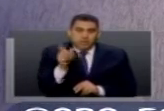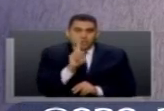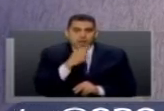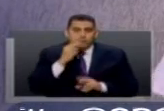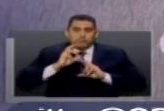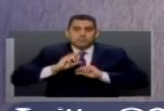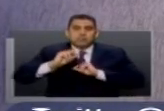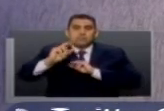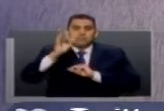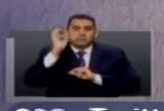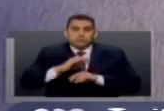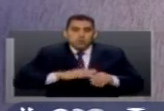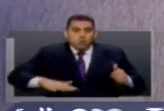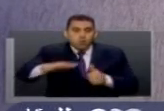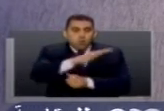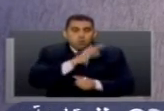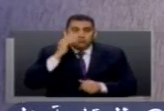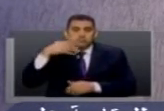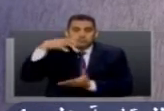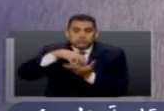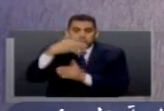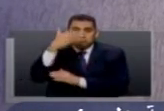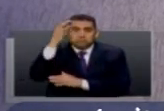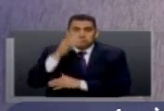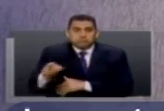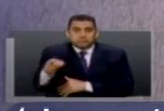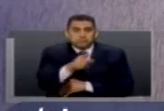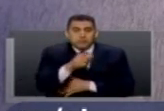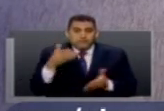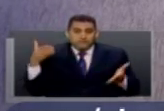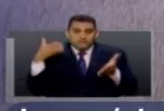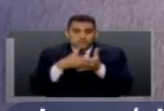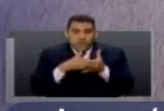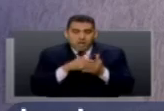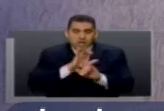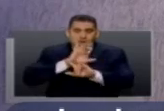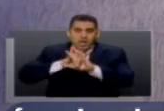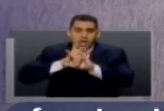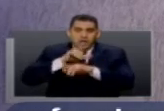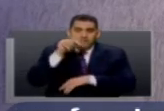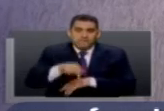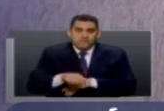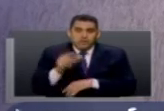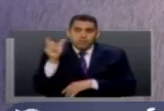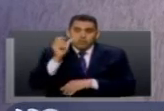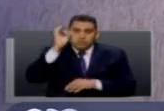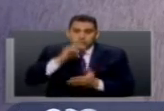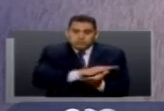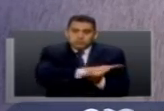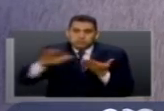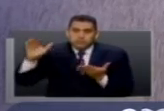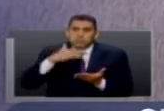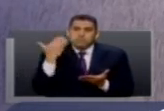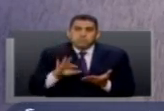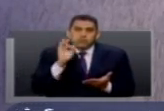المواطنه كانت الثمره انها حصلت الخيانه وكاد المسلمون ان يباد بسبب